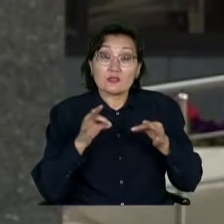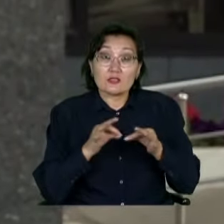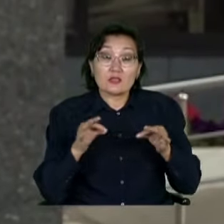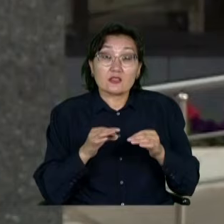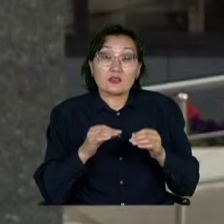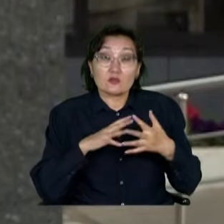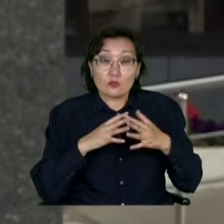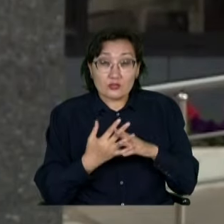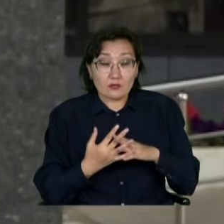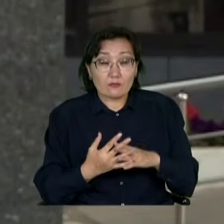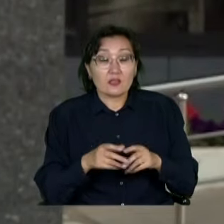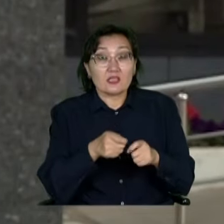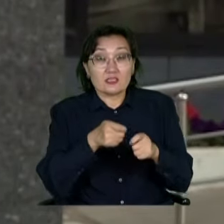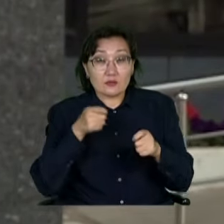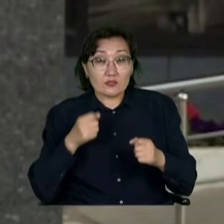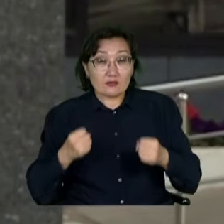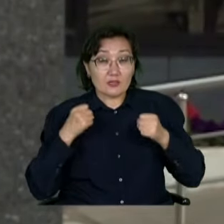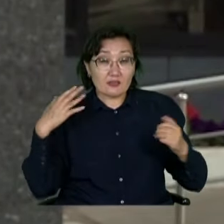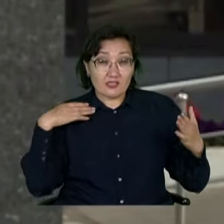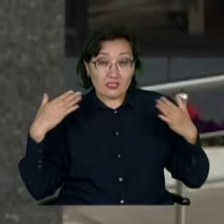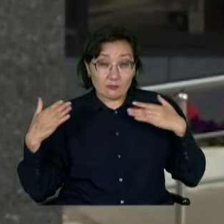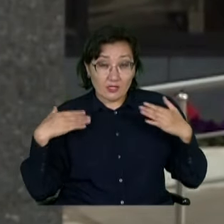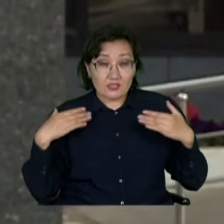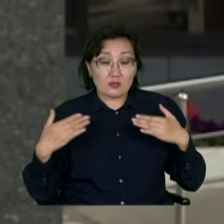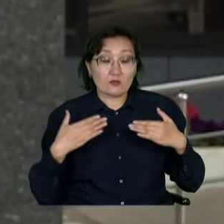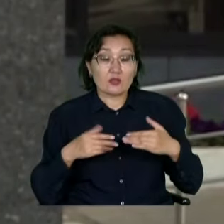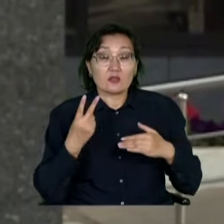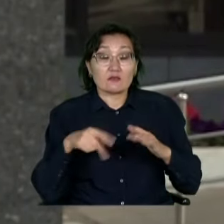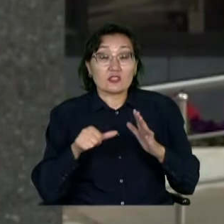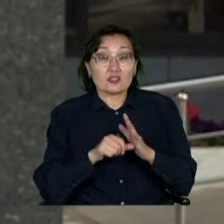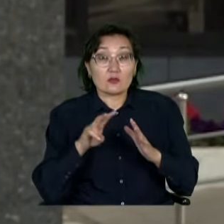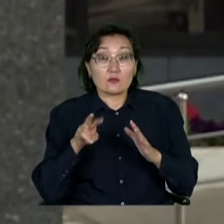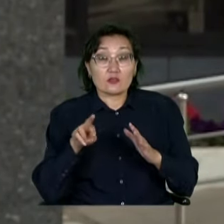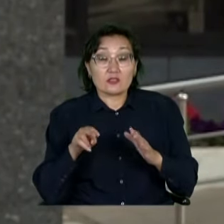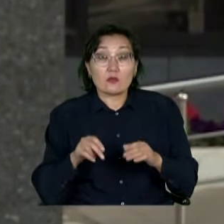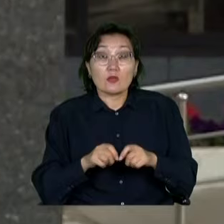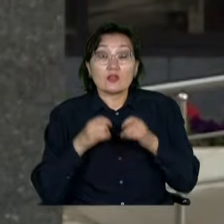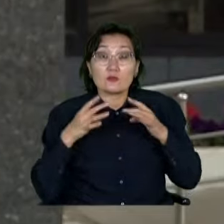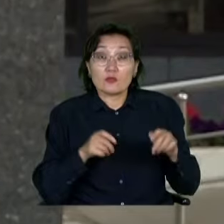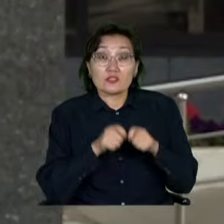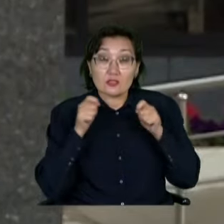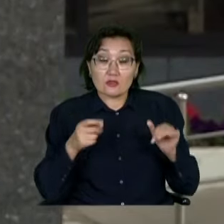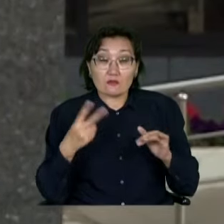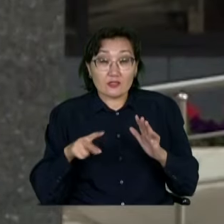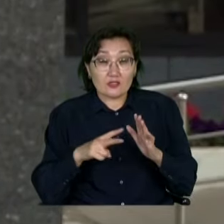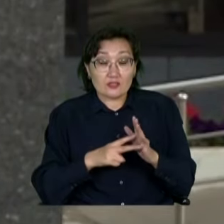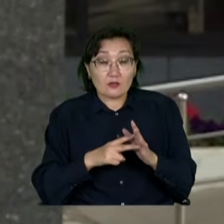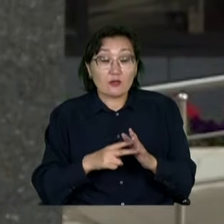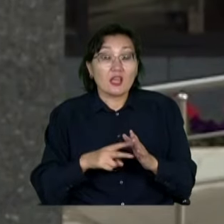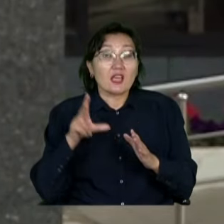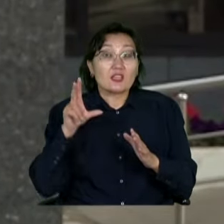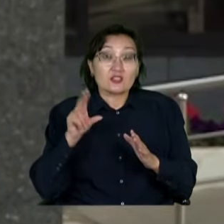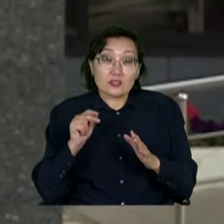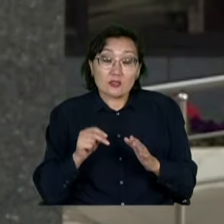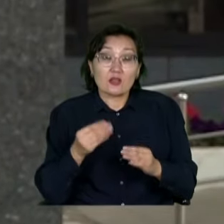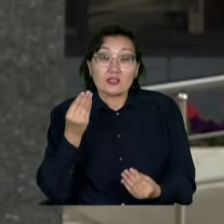дзюдоисты, стрелки из лука и спортивная гимнастика. А 26 июля будет церемония открытия. И 27 числа будут разыгрываться первые медали